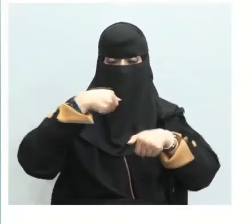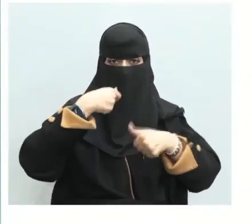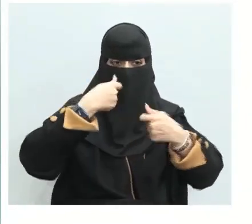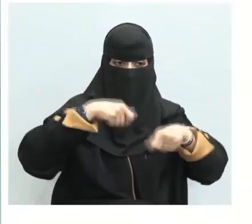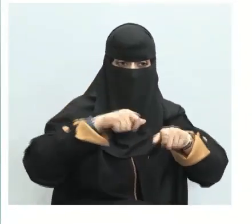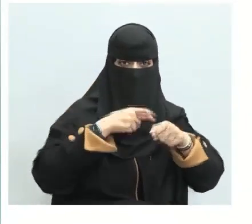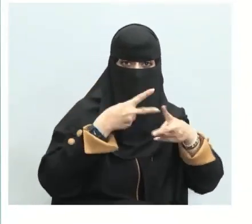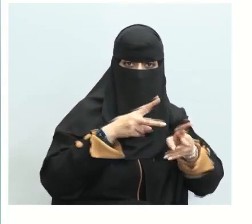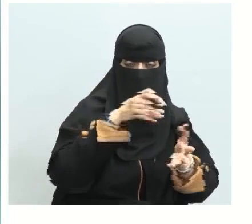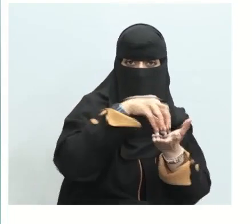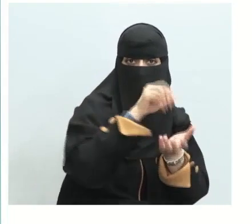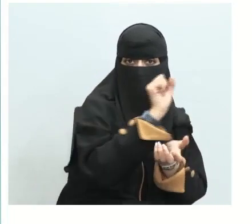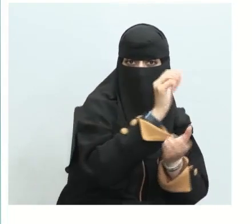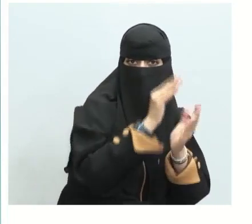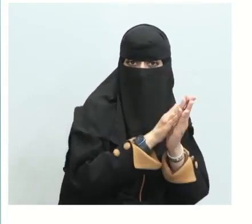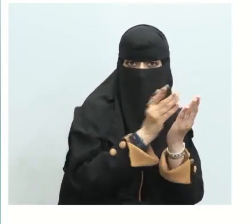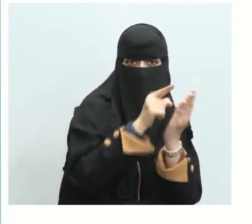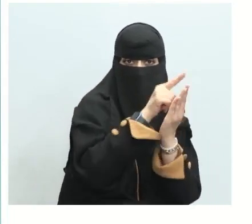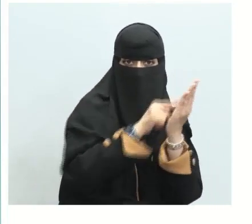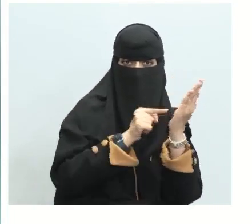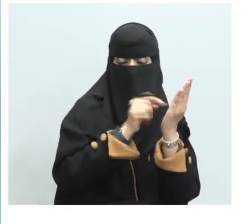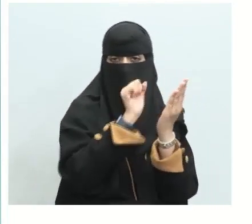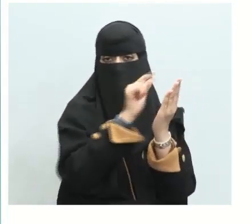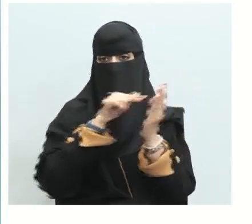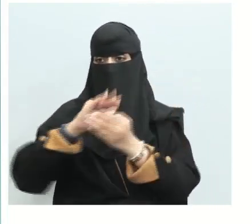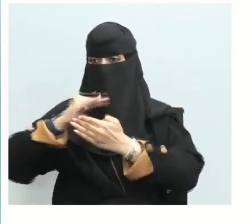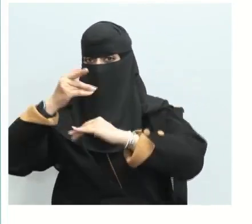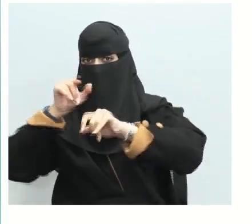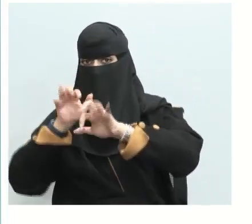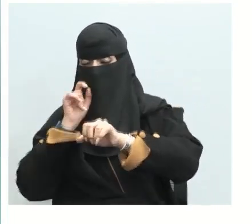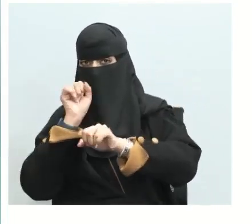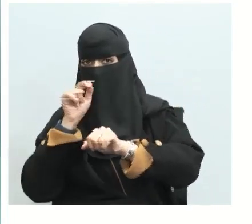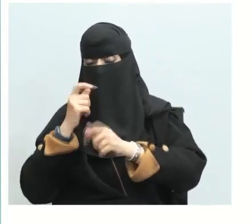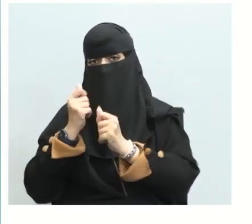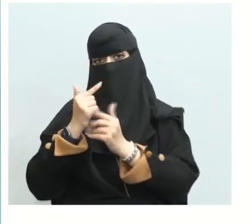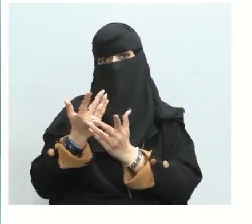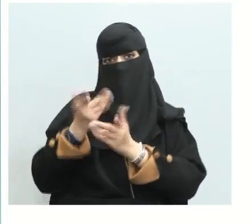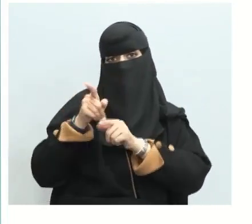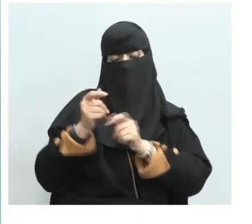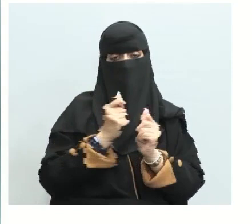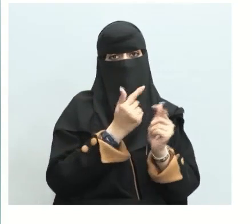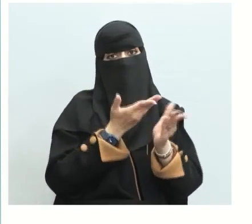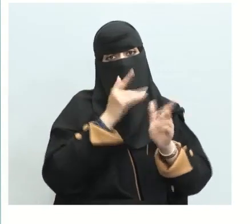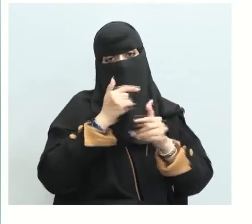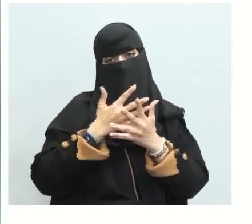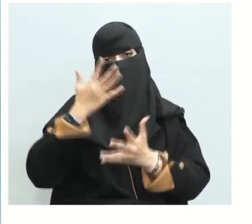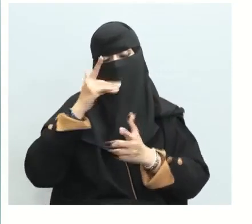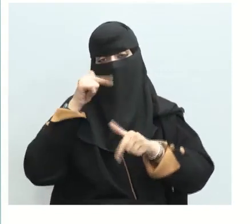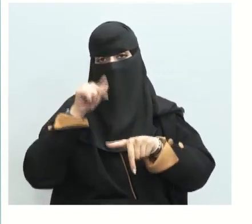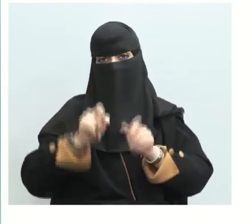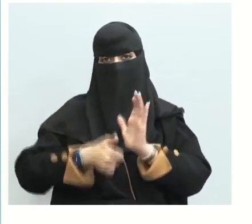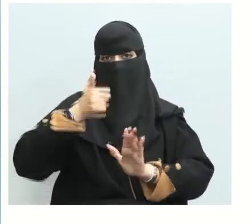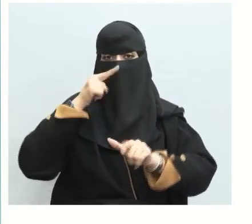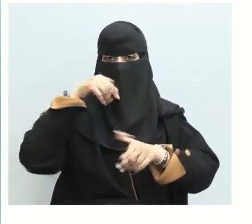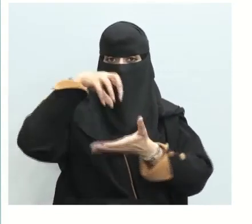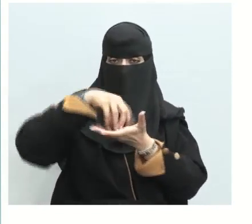موقع إلكتروني لمستخدمي أجهزة الحاسب أو تطبيقاته أو موقع لحاملي الهواتف الذكية يعد